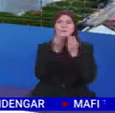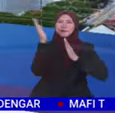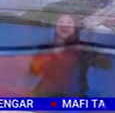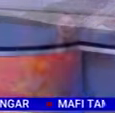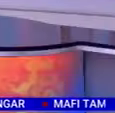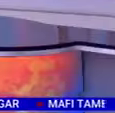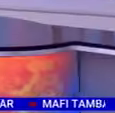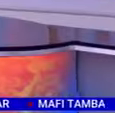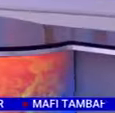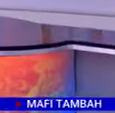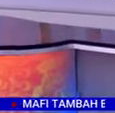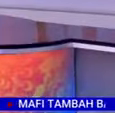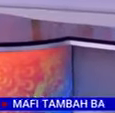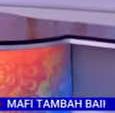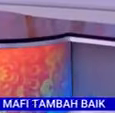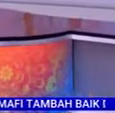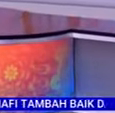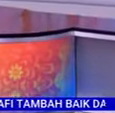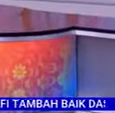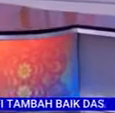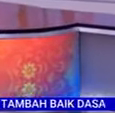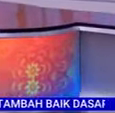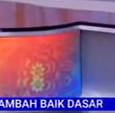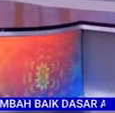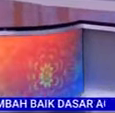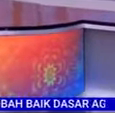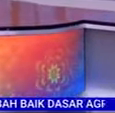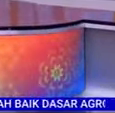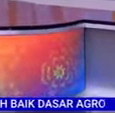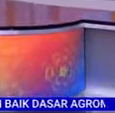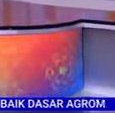di angkasa Puri silakan Chaerunnisa Okezone